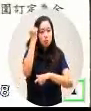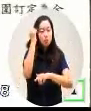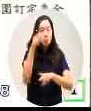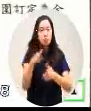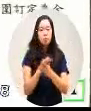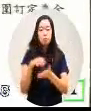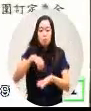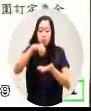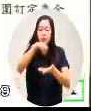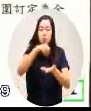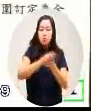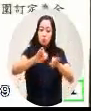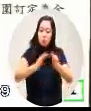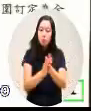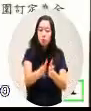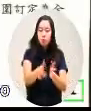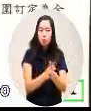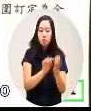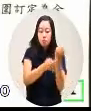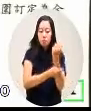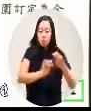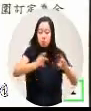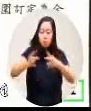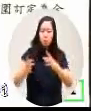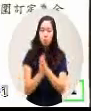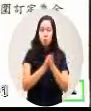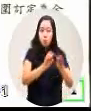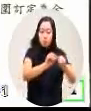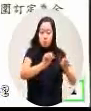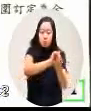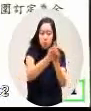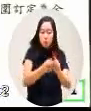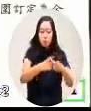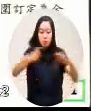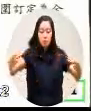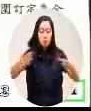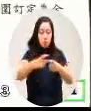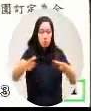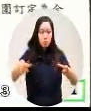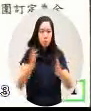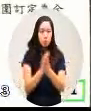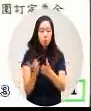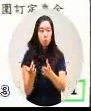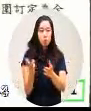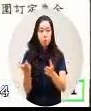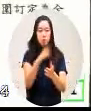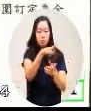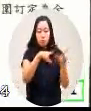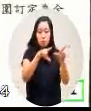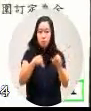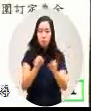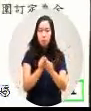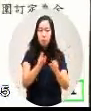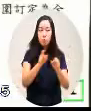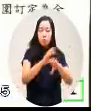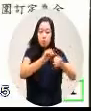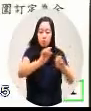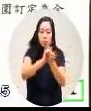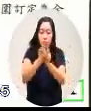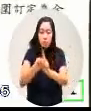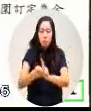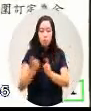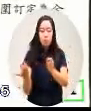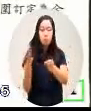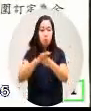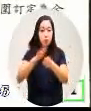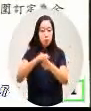应该立即来修改啊农机移转的范围比照。农机奖励的范围订立全市负面表列，